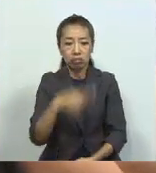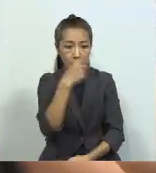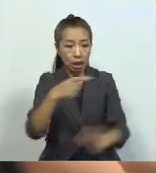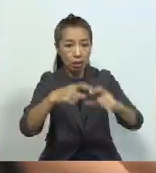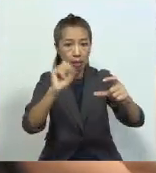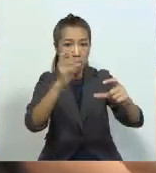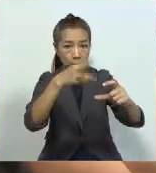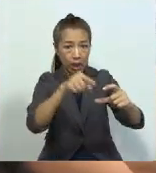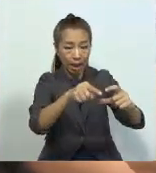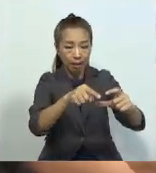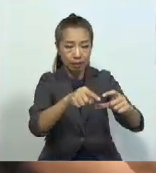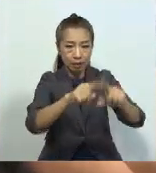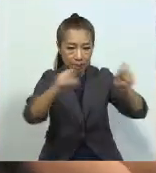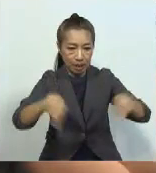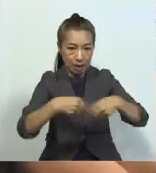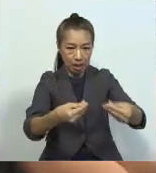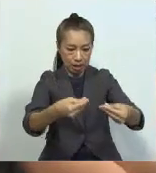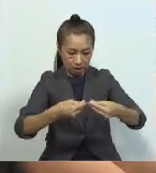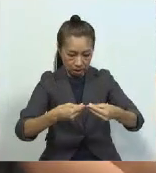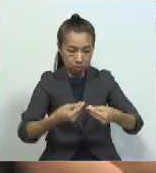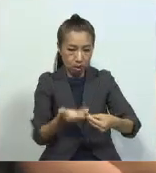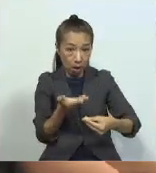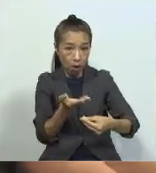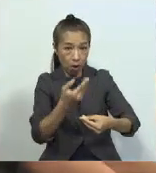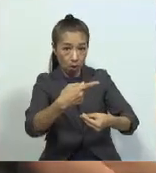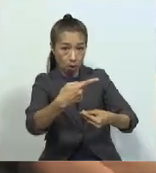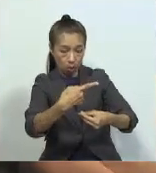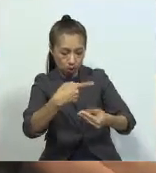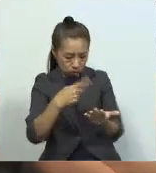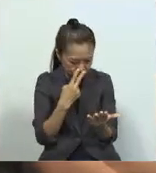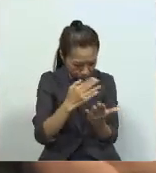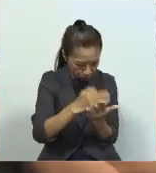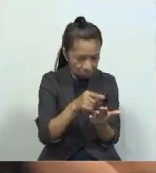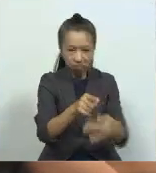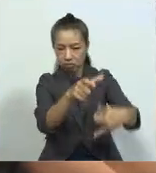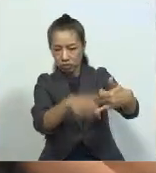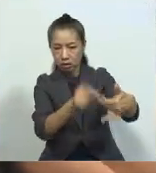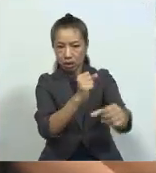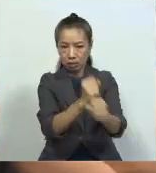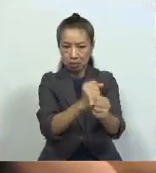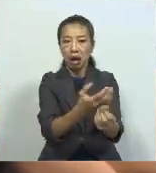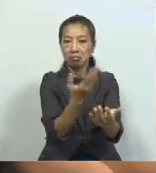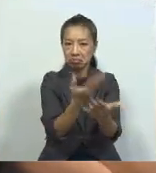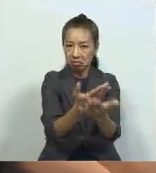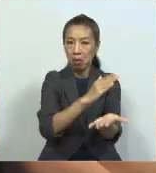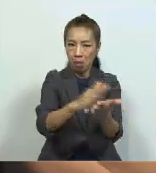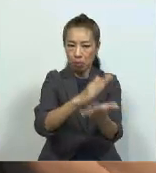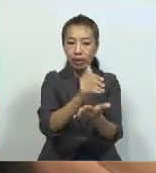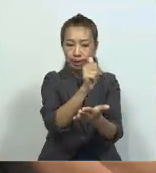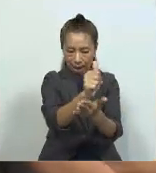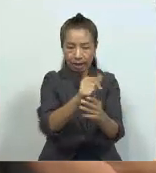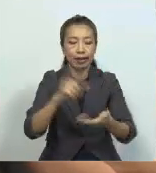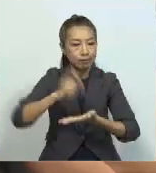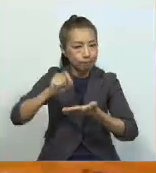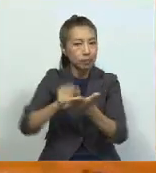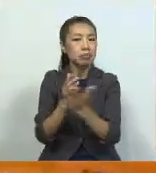จะได้รับการพิจารณาอนุมัติสินเชื่อก็ต้องยอมรับนะคะว่าจะต้องเป็นบุคคลที่มีศักยภาพในการชำระหนี้ด้วยไปฟังเสียง